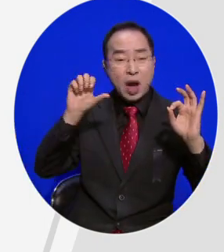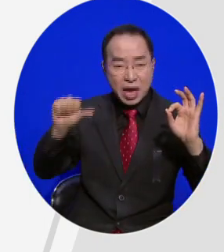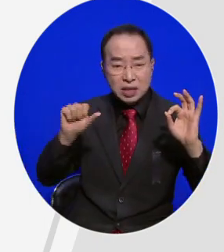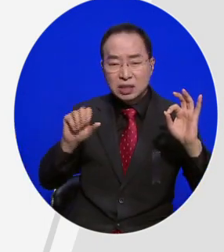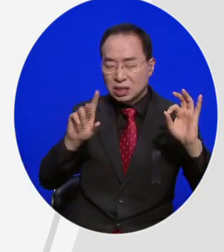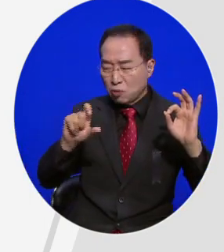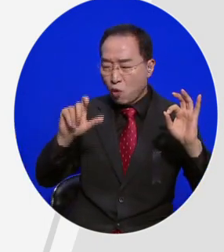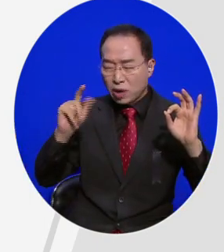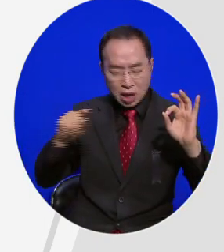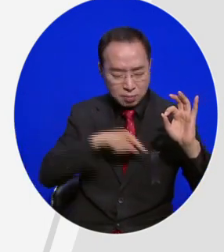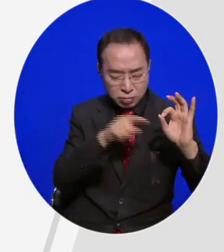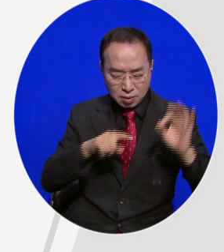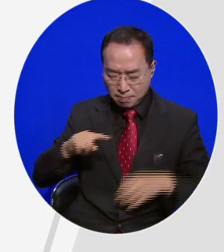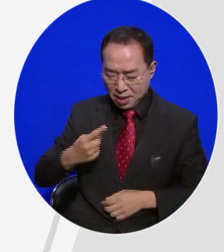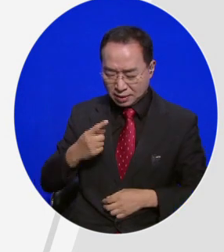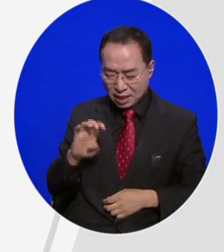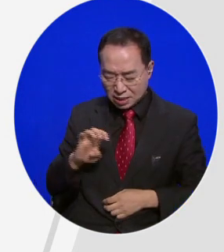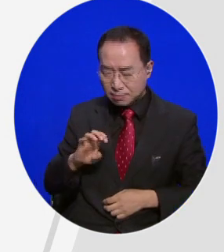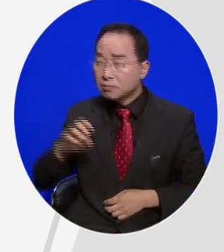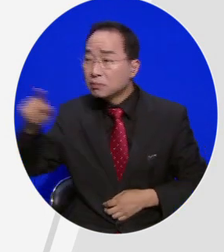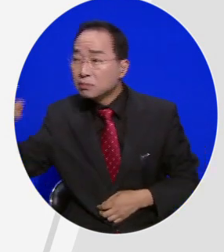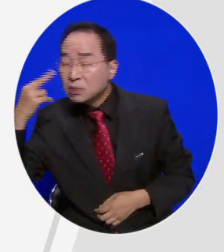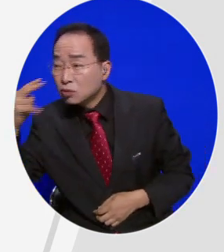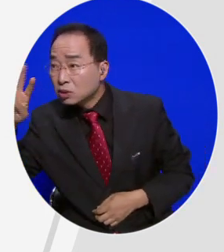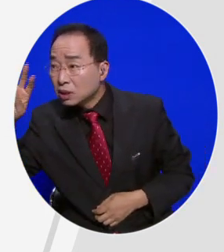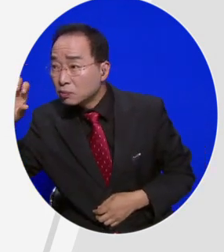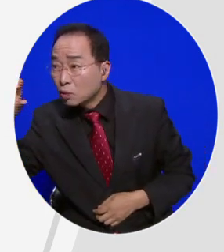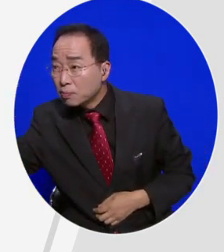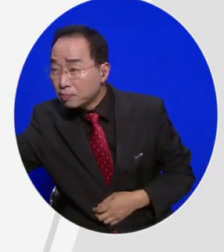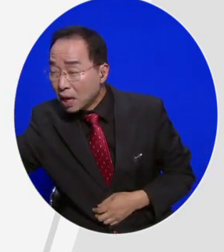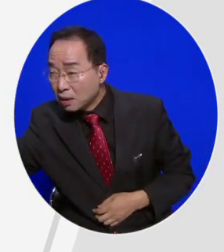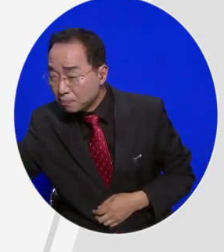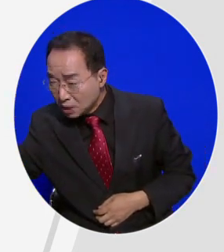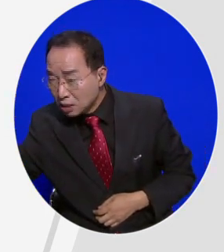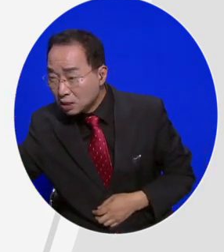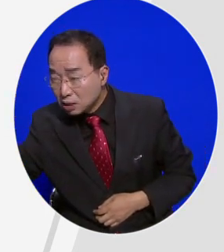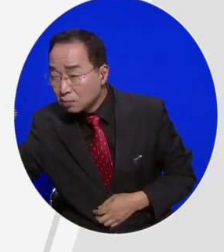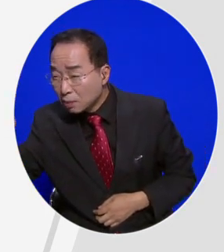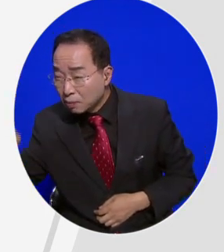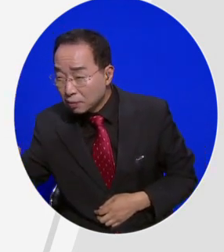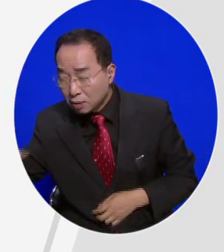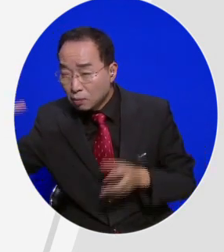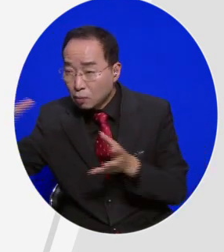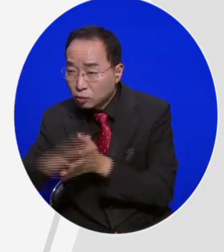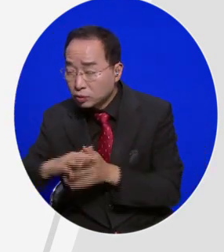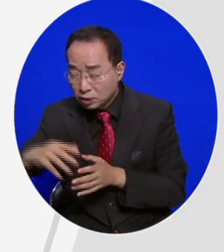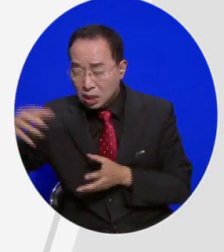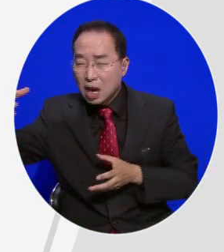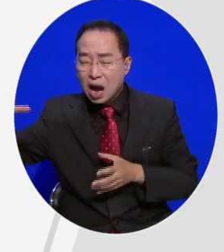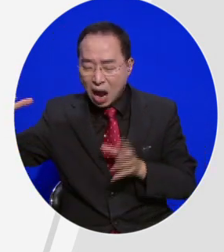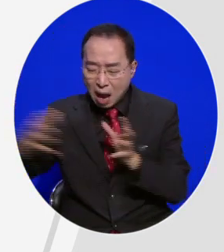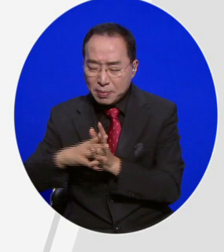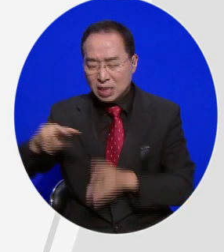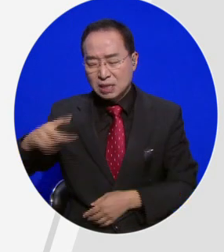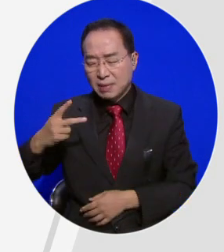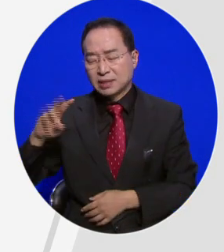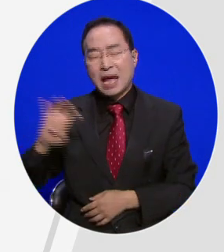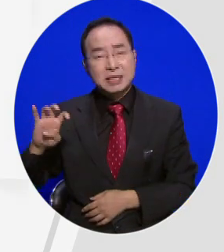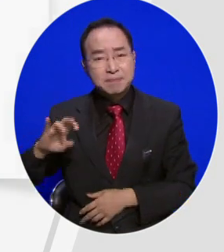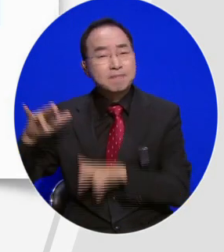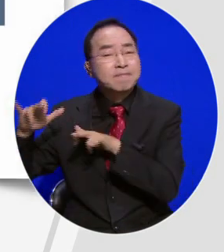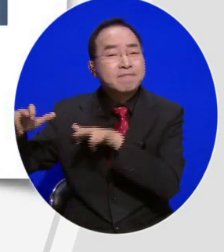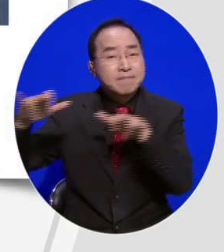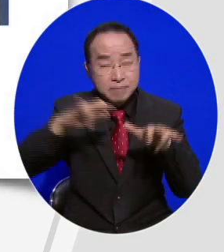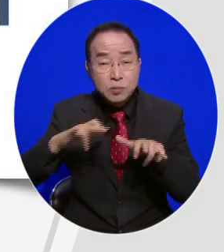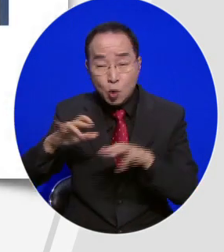F-15K 등 140여 대와 미군의 F-35B, EA-18 전자전기 등 모두 240여 대가 참여합니다.